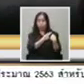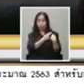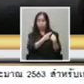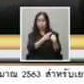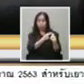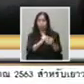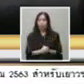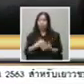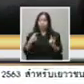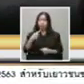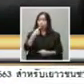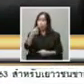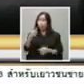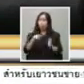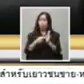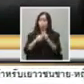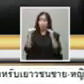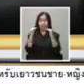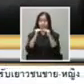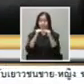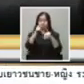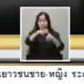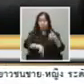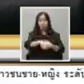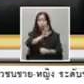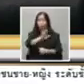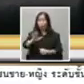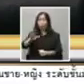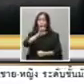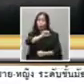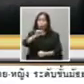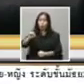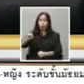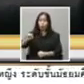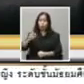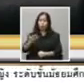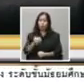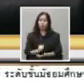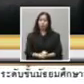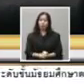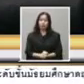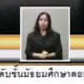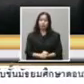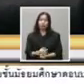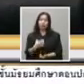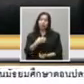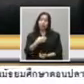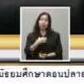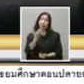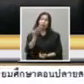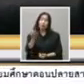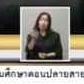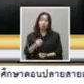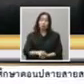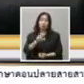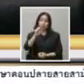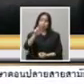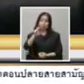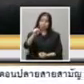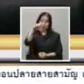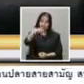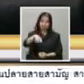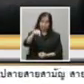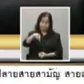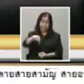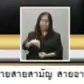แต่ในการพูดเนี่ยมันเป็นเอกสิทธิ์ของสมาชิกท่านนั้นแล้วผมก็อยากให้ทางฝ่ายสภาเนี่ยโดยท่านประธาน